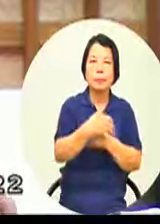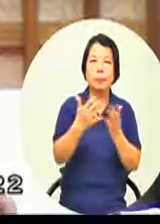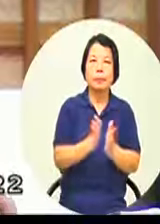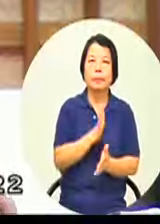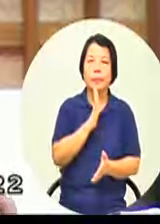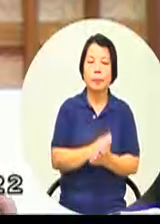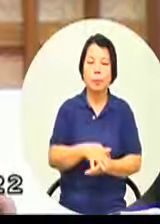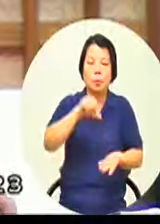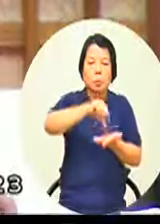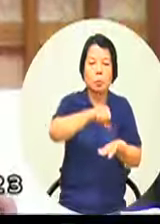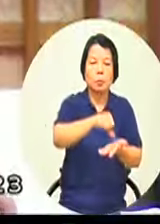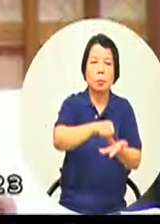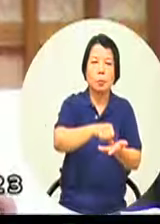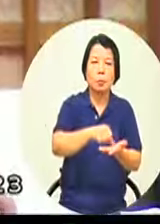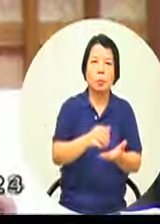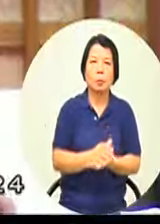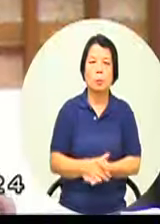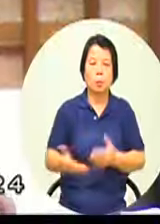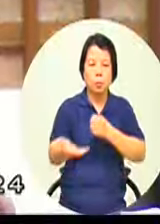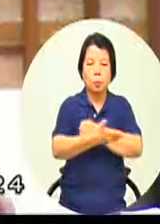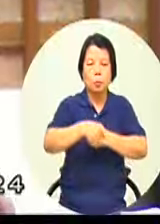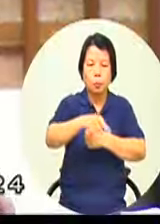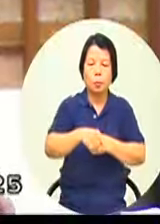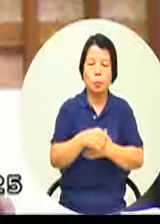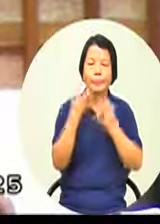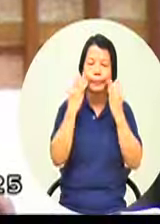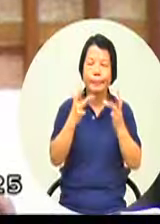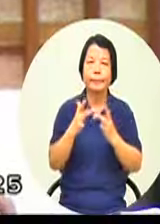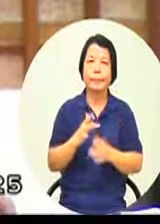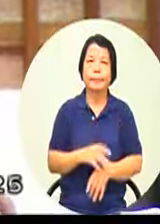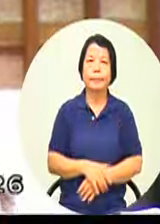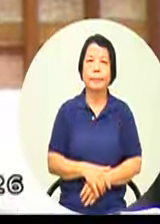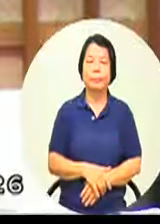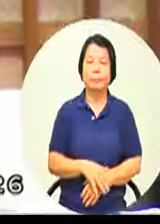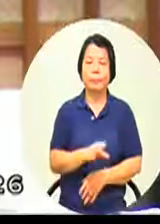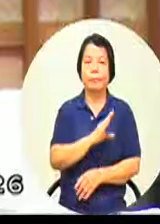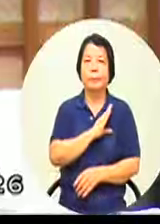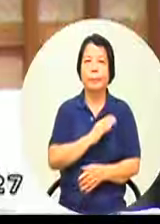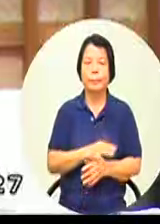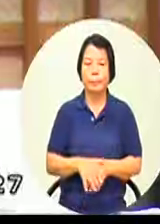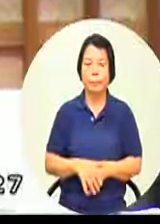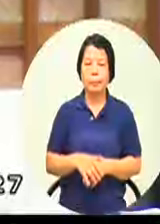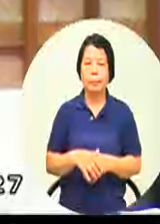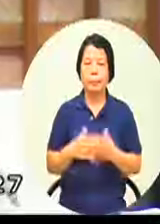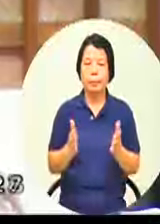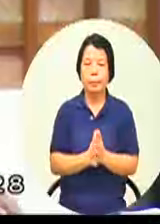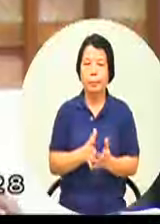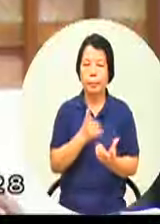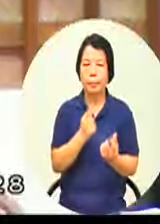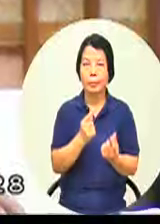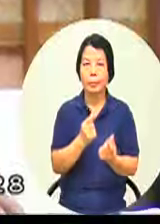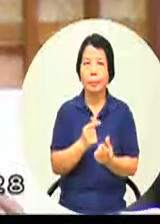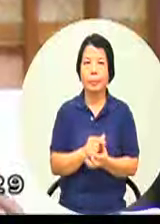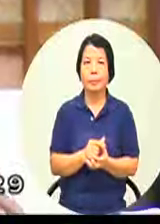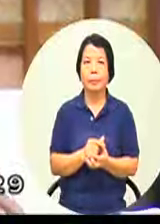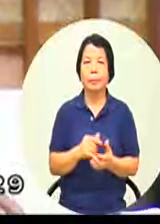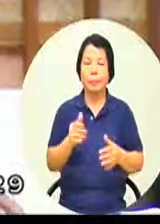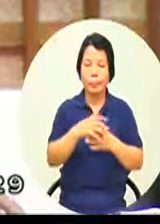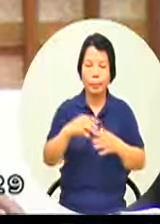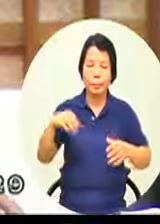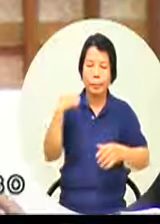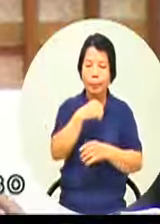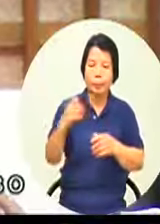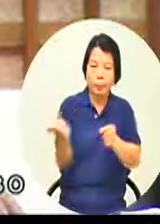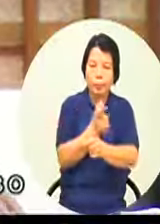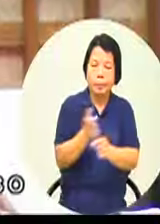个植种出来的这些所有的蔬菜，当然一句话就带过了，在我们台风三台